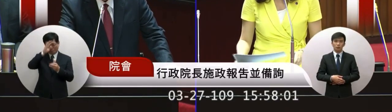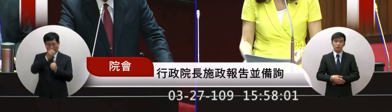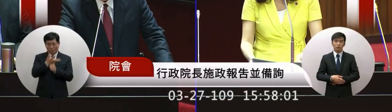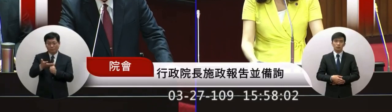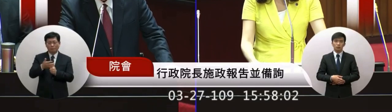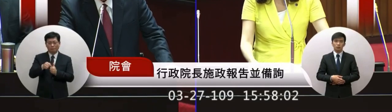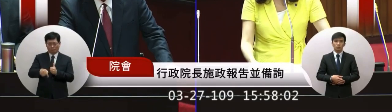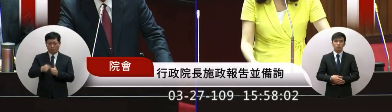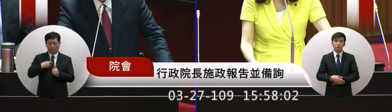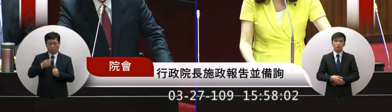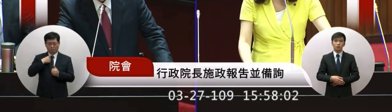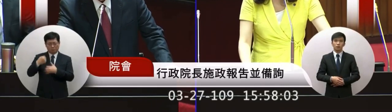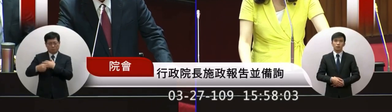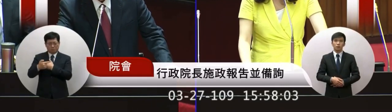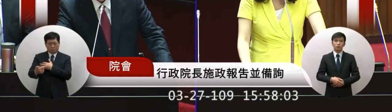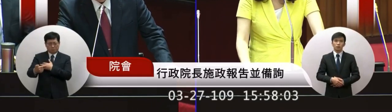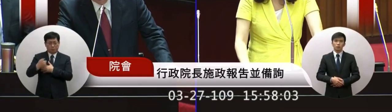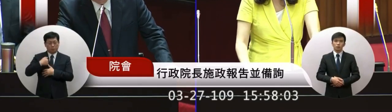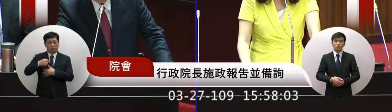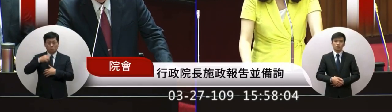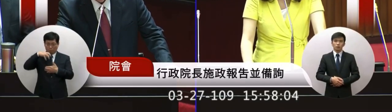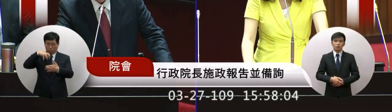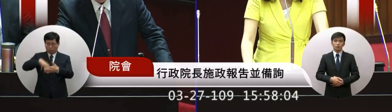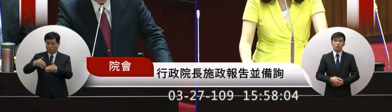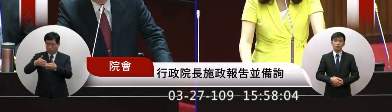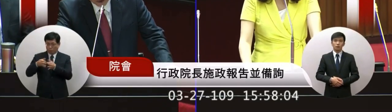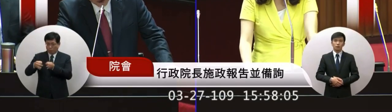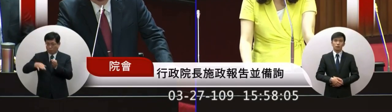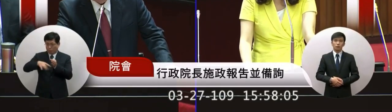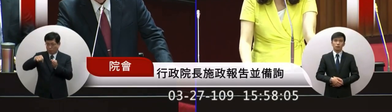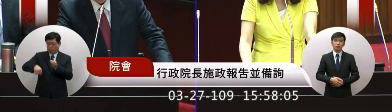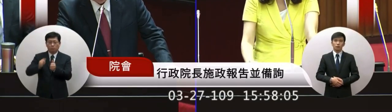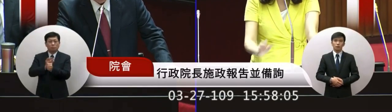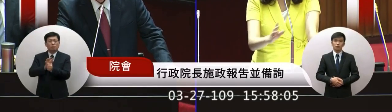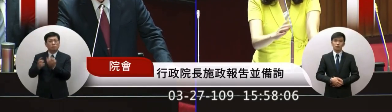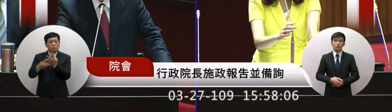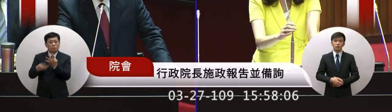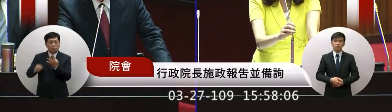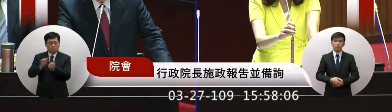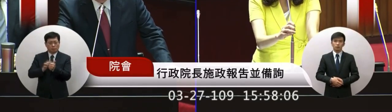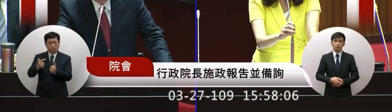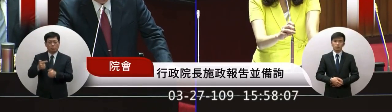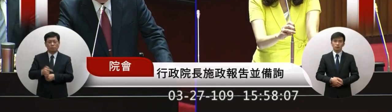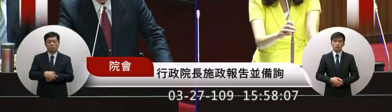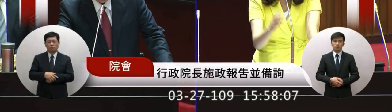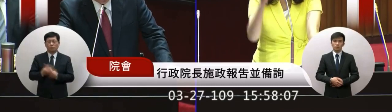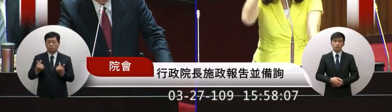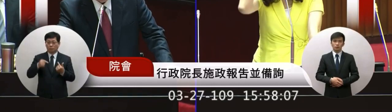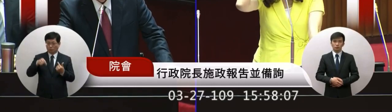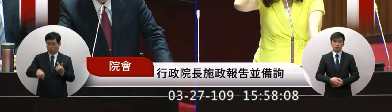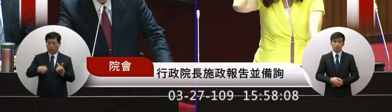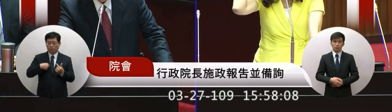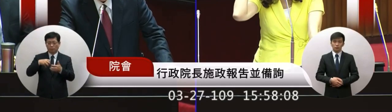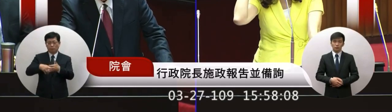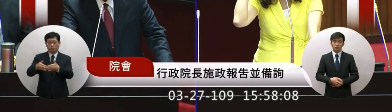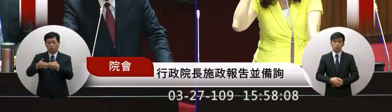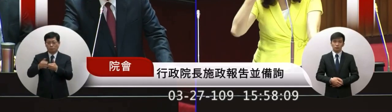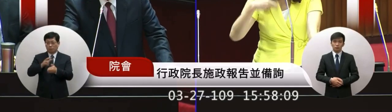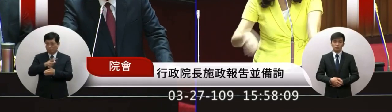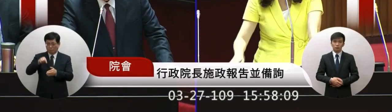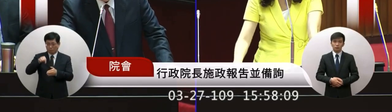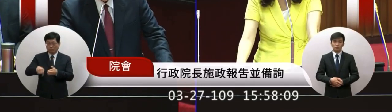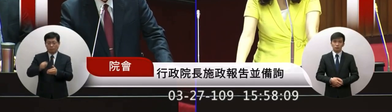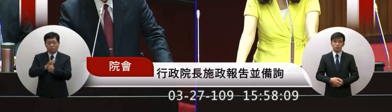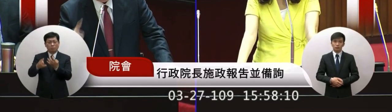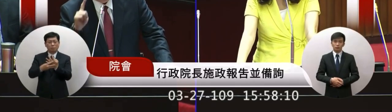先来谈重创我们的所谓内需型的服务业的部分。那内需型的服务业的部分来说